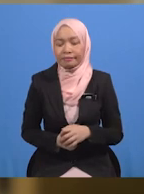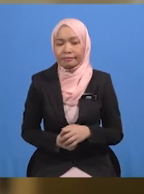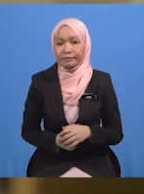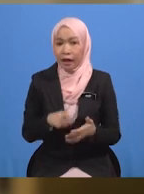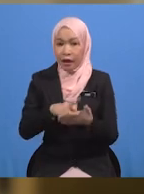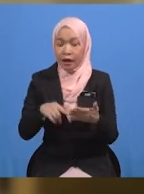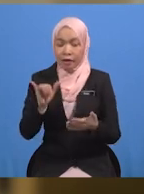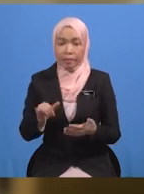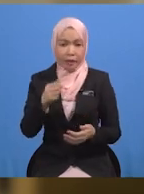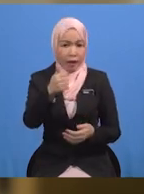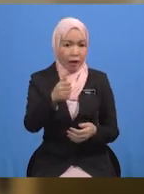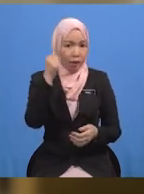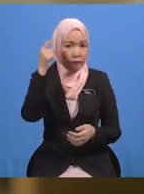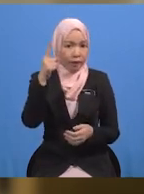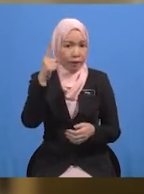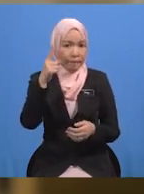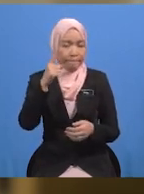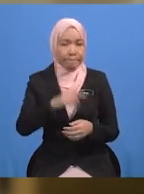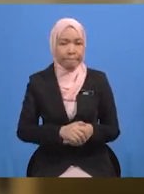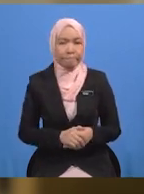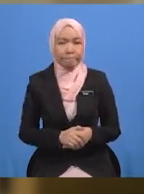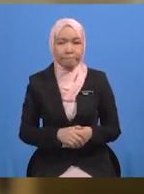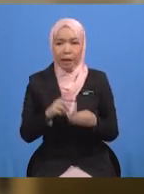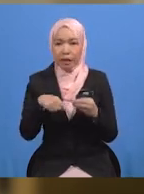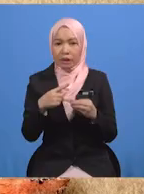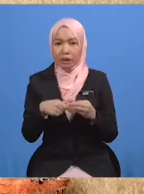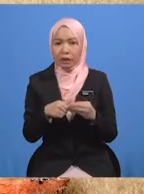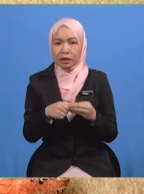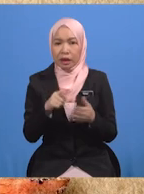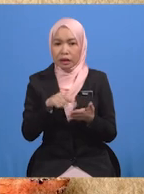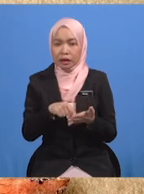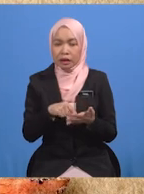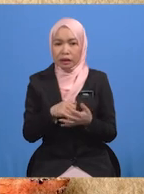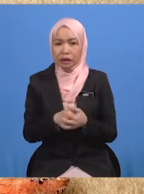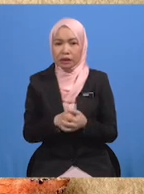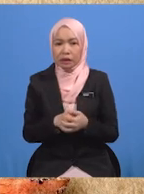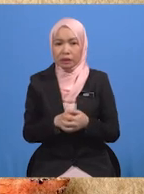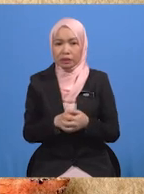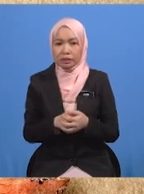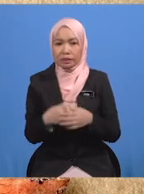Apa yang anda faham tentang definisi imperialisme?